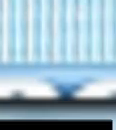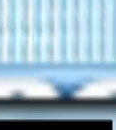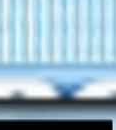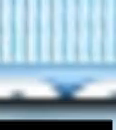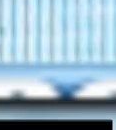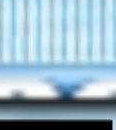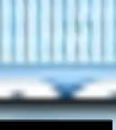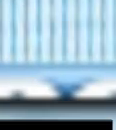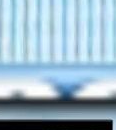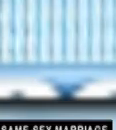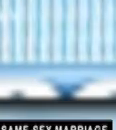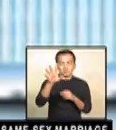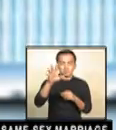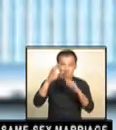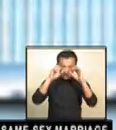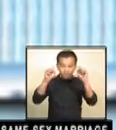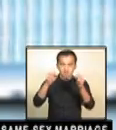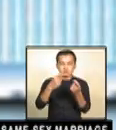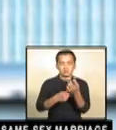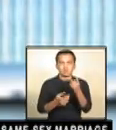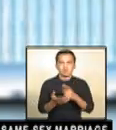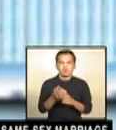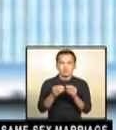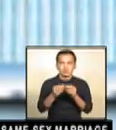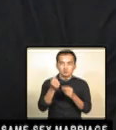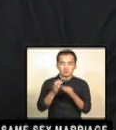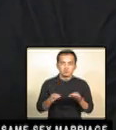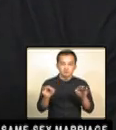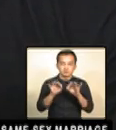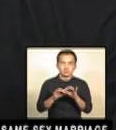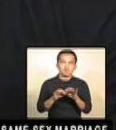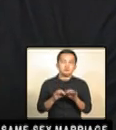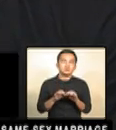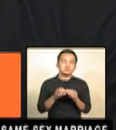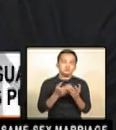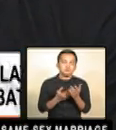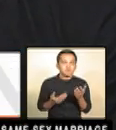interpreter sa televised presidential debate. The most important thing, yung